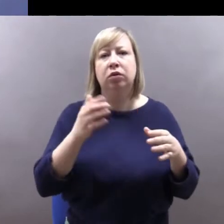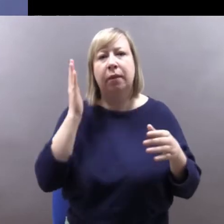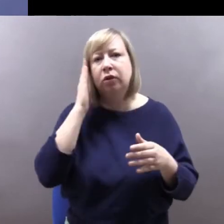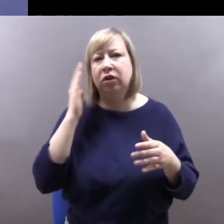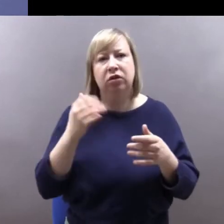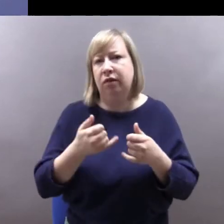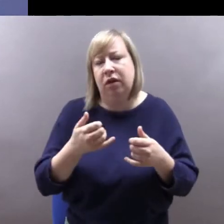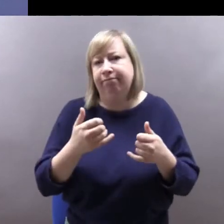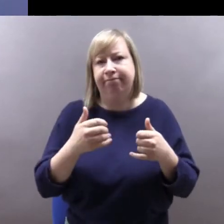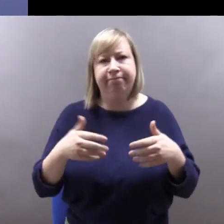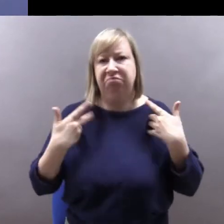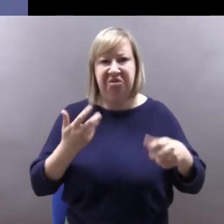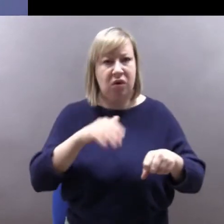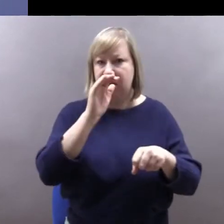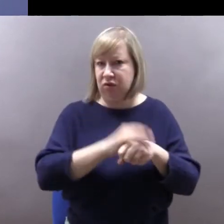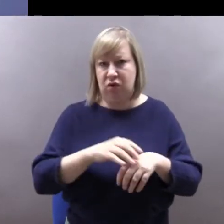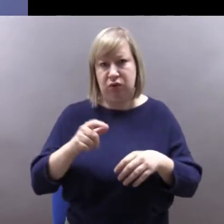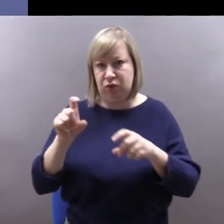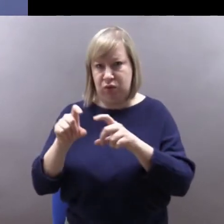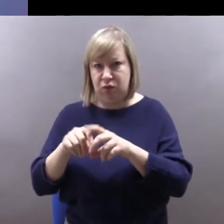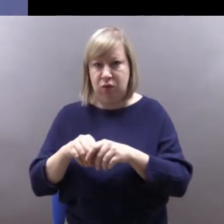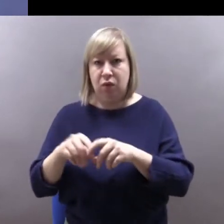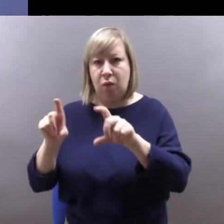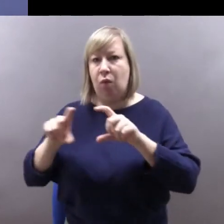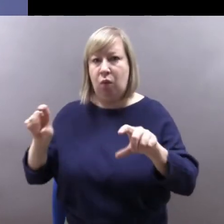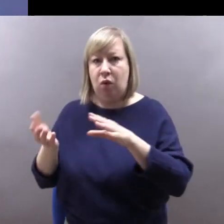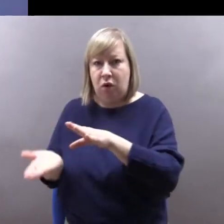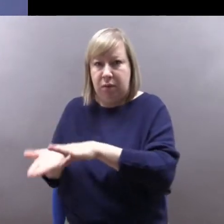mieszkaniowa nie chciała się zgodzić na taką platformę schodową